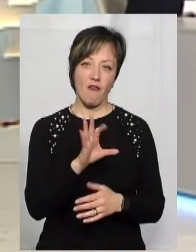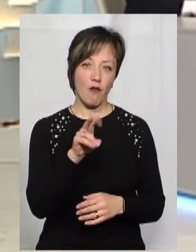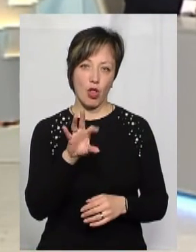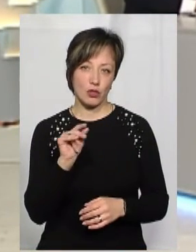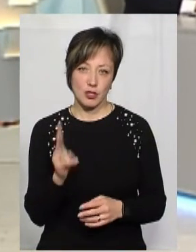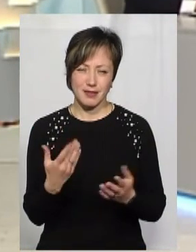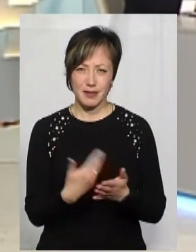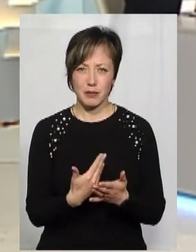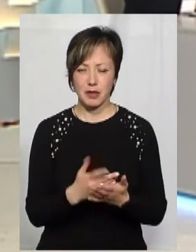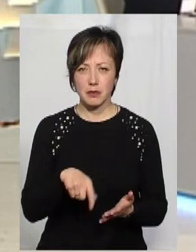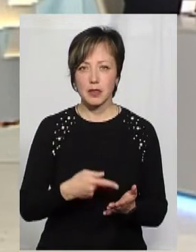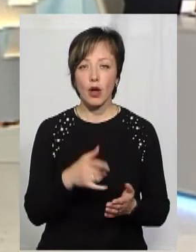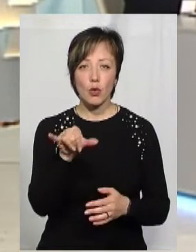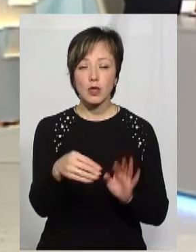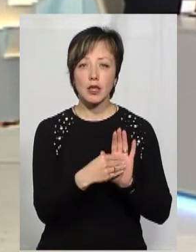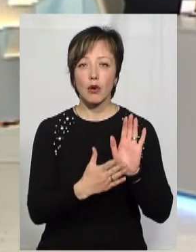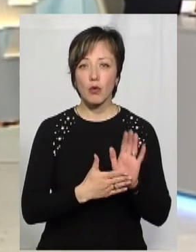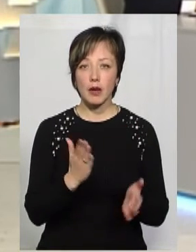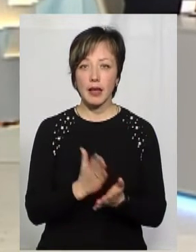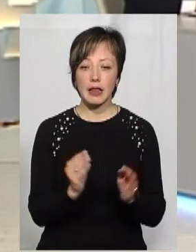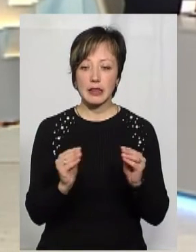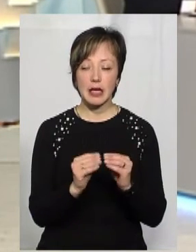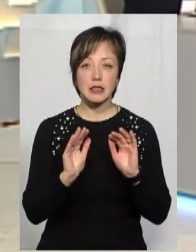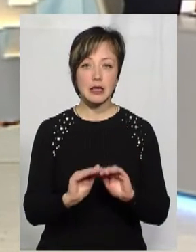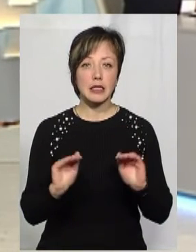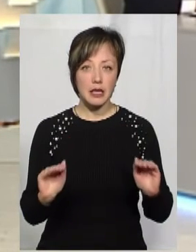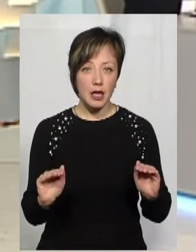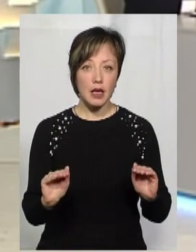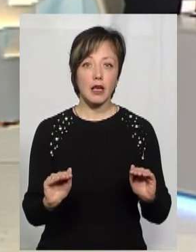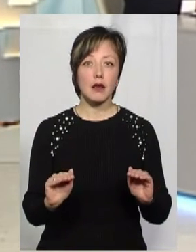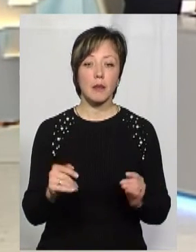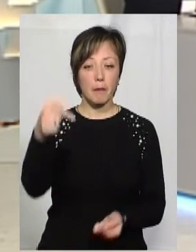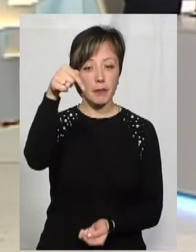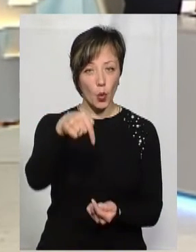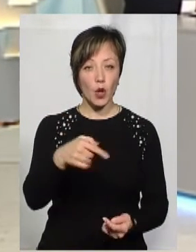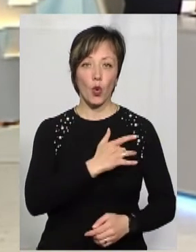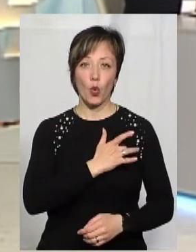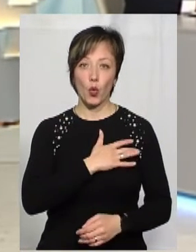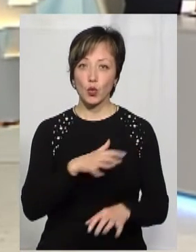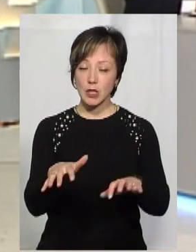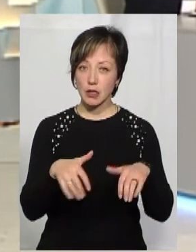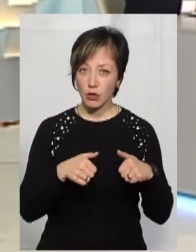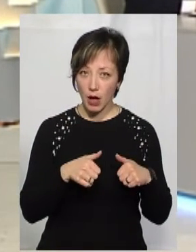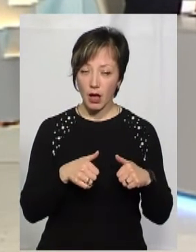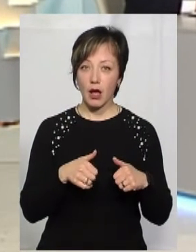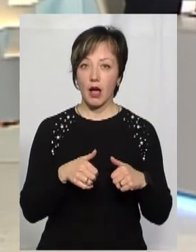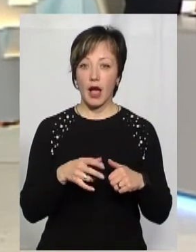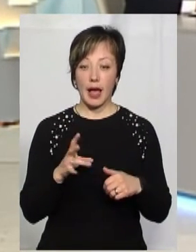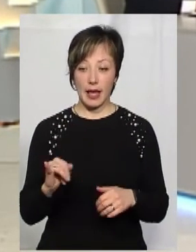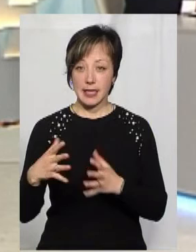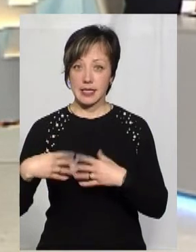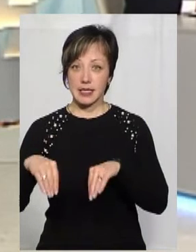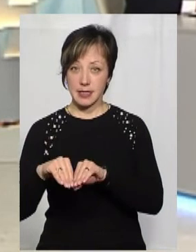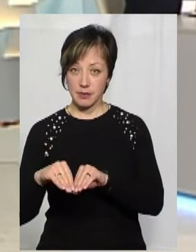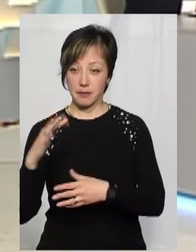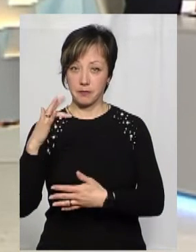Волочиське, до прикладу, так. В них на обліку перебуває 10 дітей, які підлягають усиновленню. І на обліку з усиновителів,